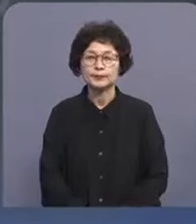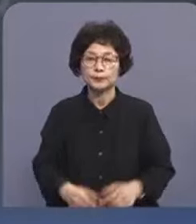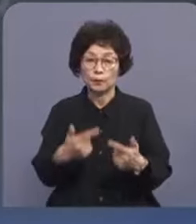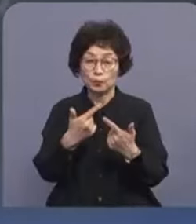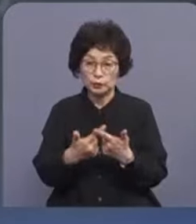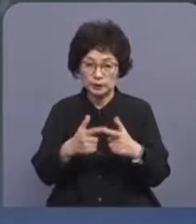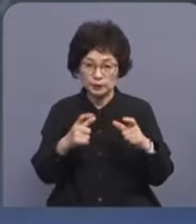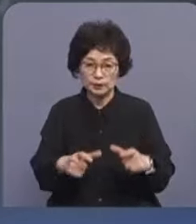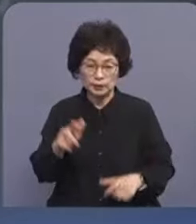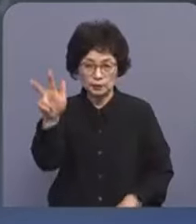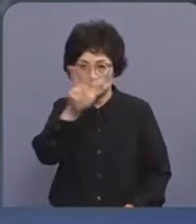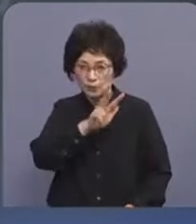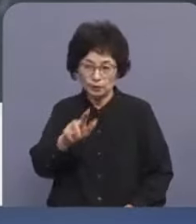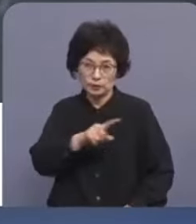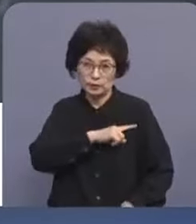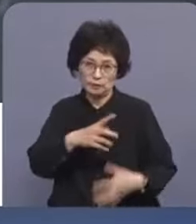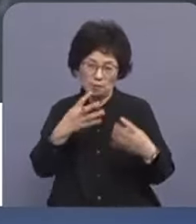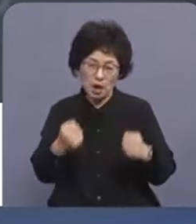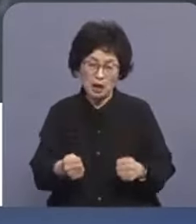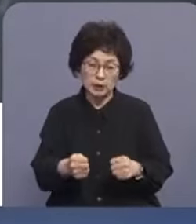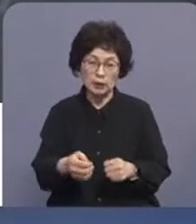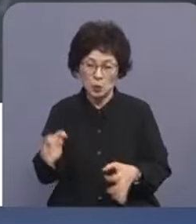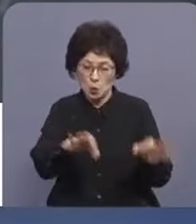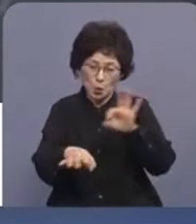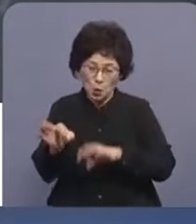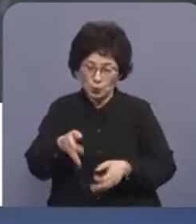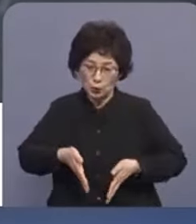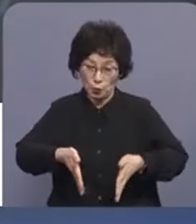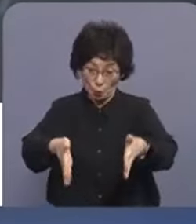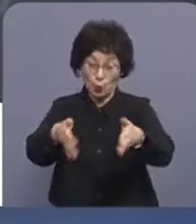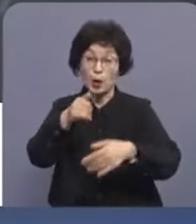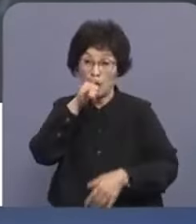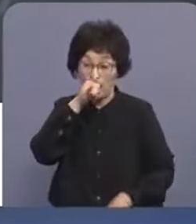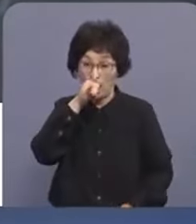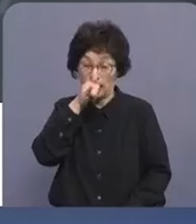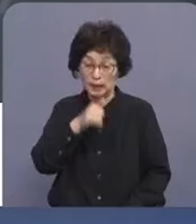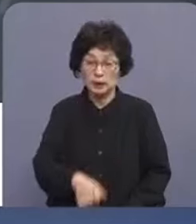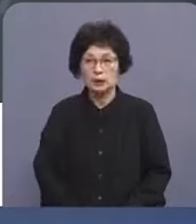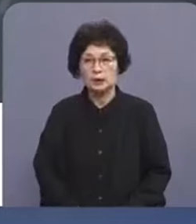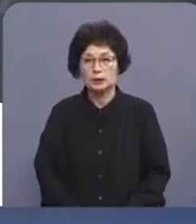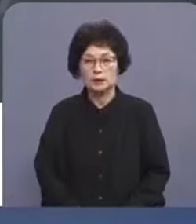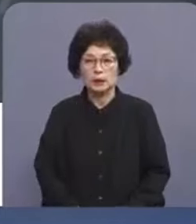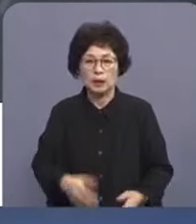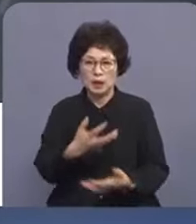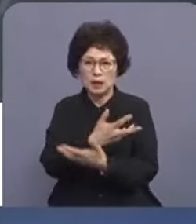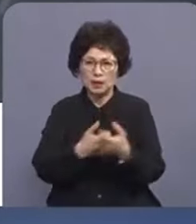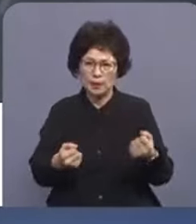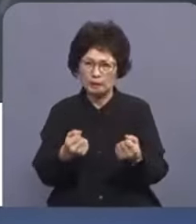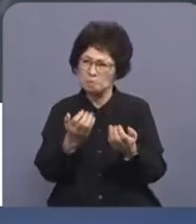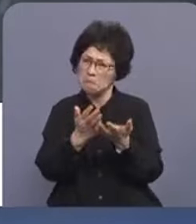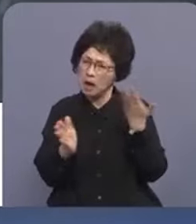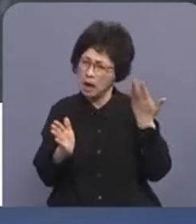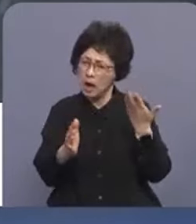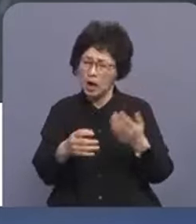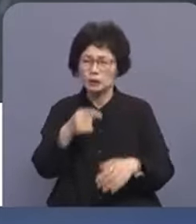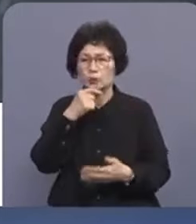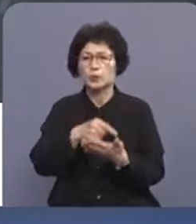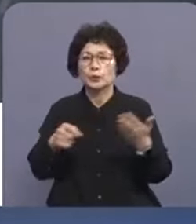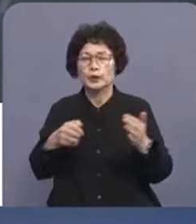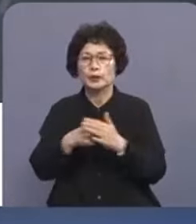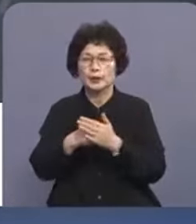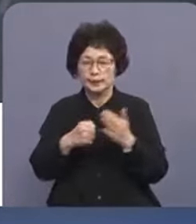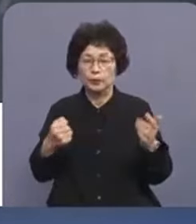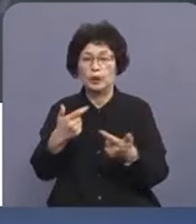부산에는 전국에서 가장 많은 유료 도로가 있습니다 불안 이안 협약 때문에 통행료의 재정 지원금까지